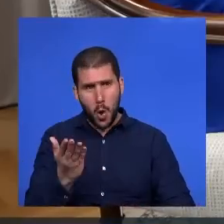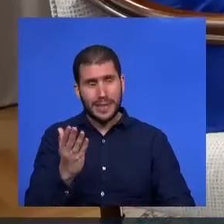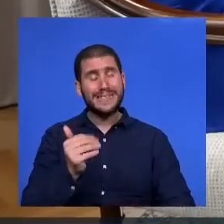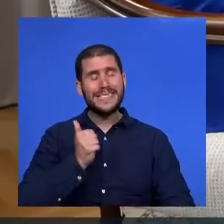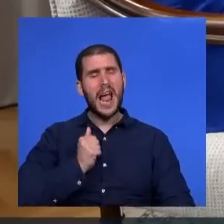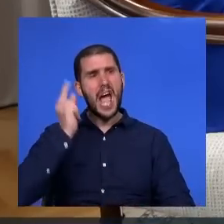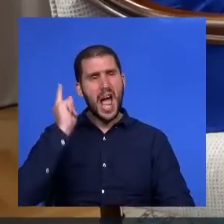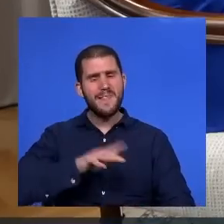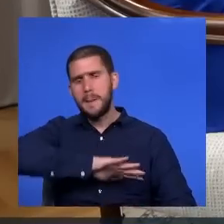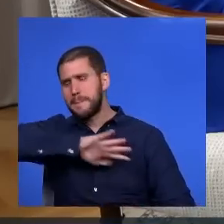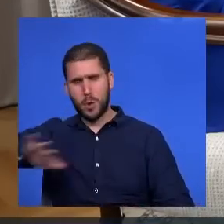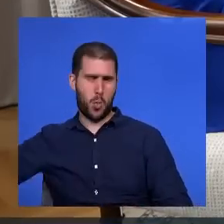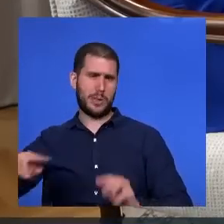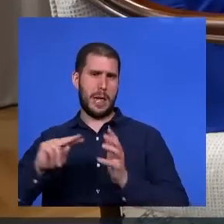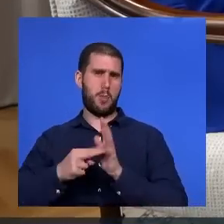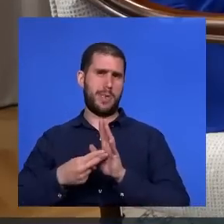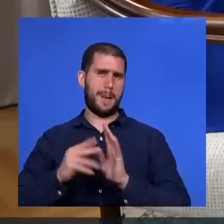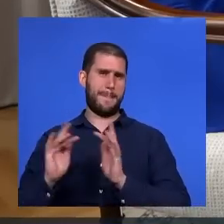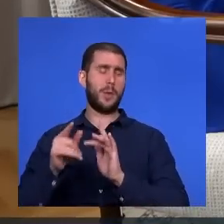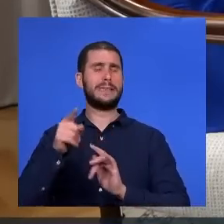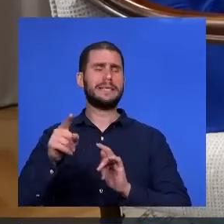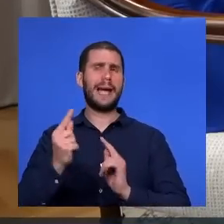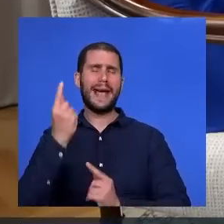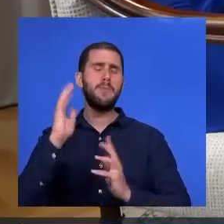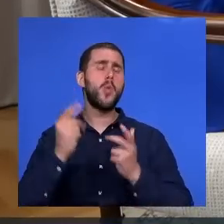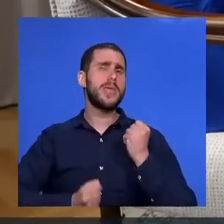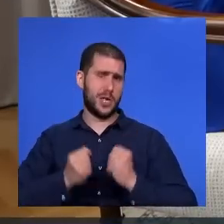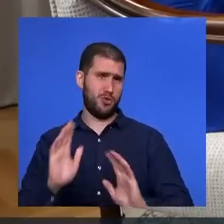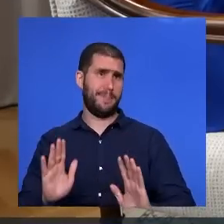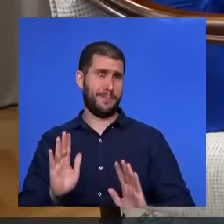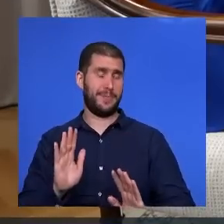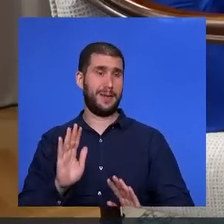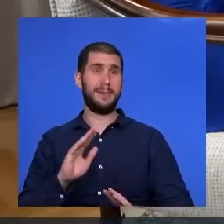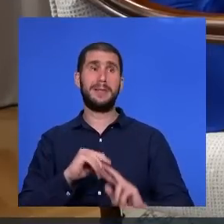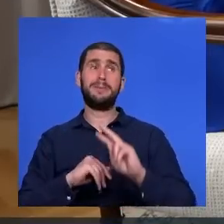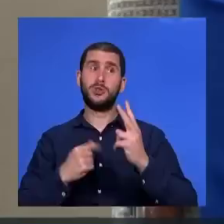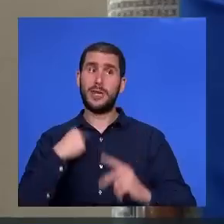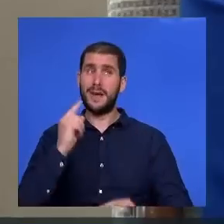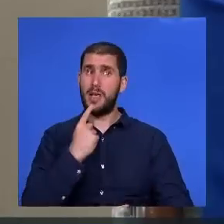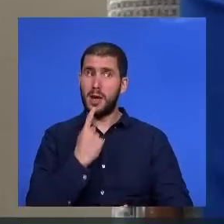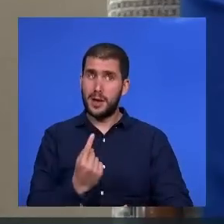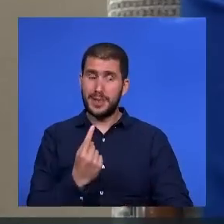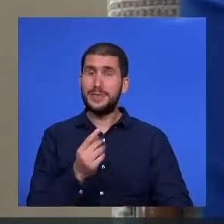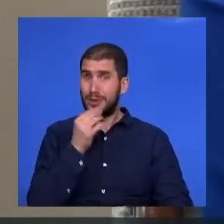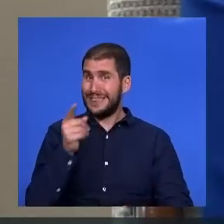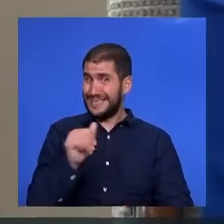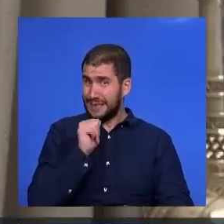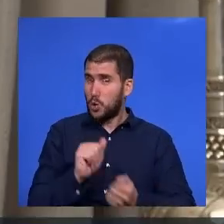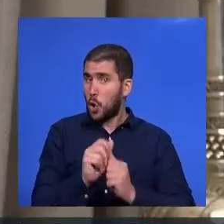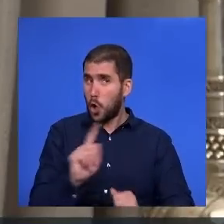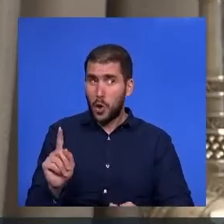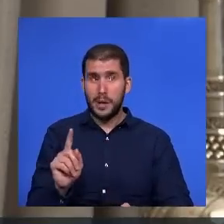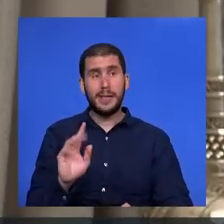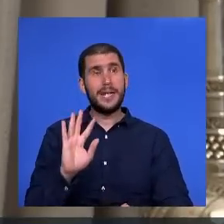להיות מחוץ למחלוקת הפוליטית. אלה רגעים מאוד מאוד קשים. ומצד שני, אני חייב להגיד לך... אבל זו צרבנות? אם